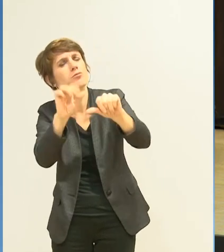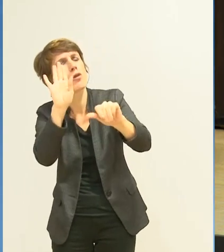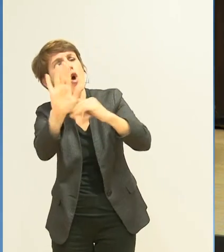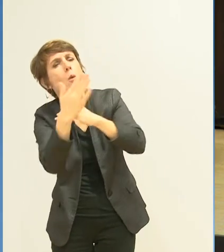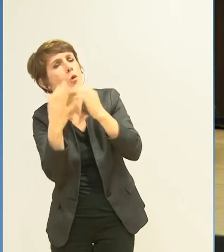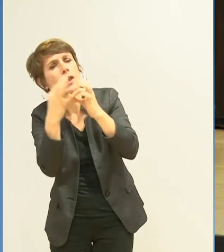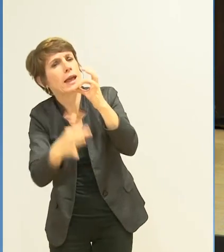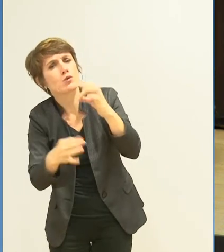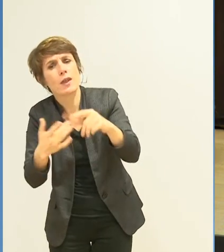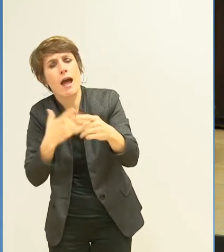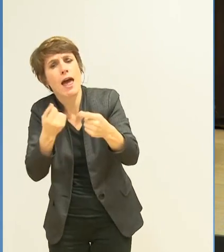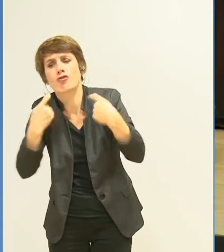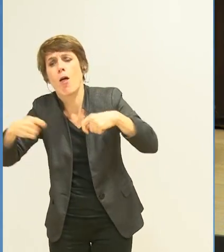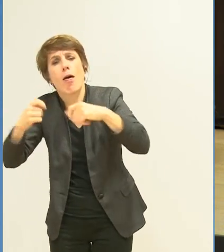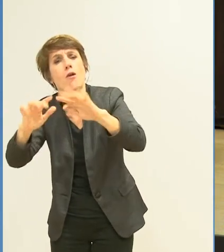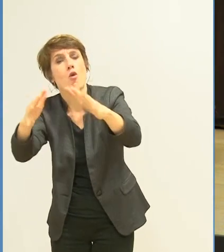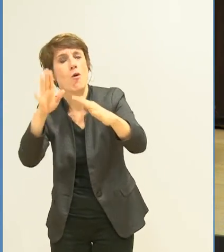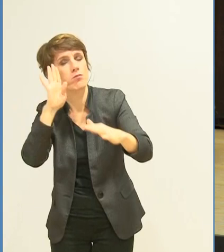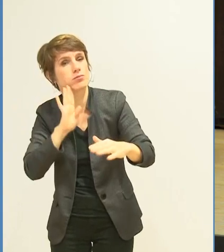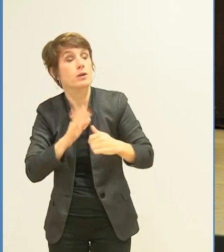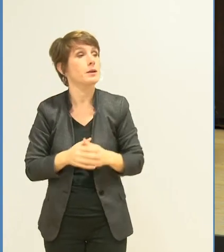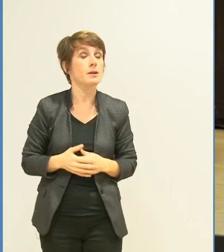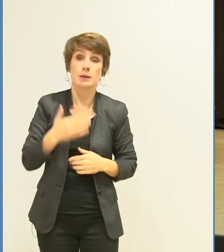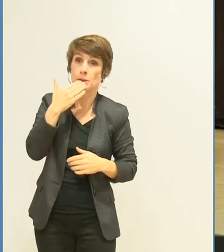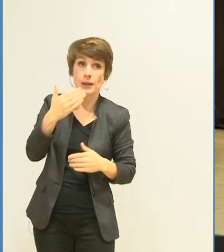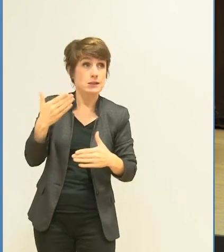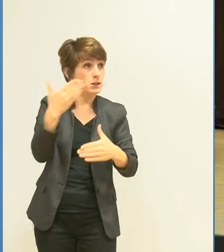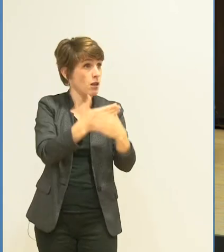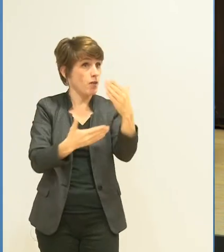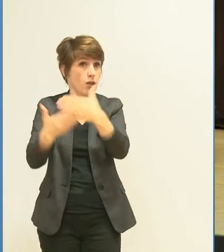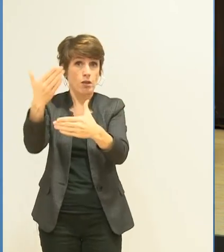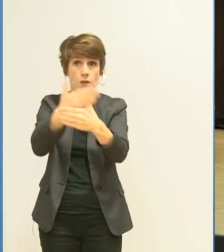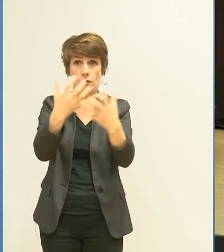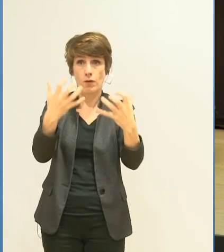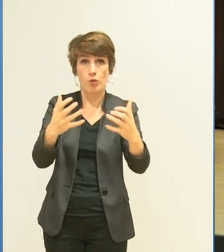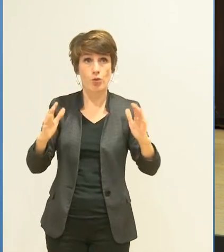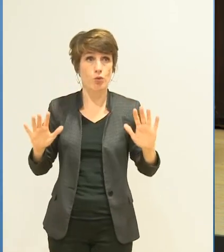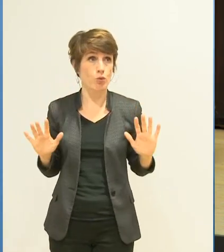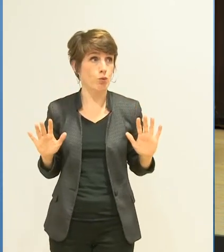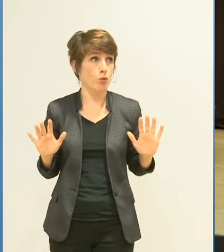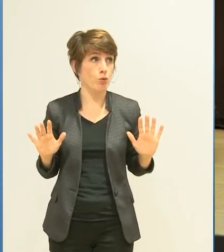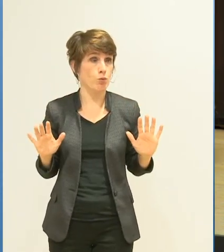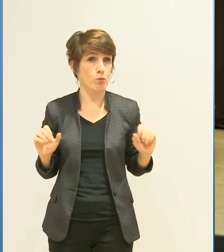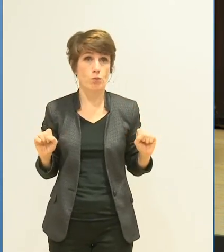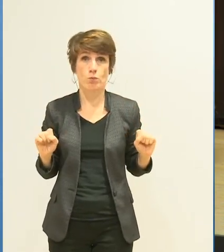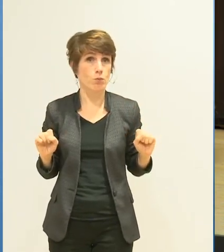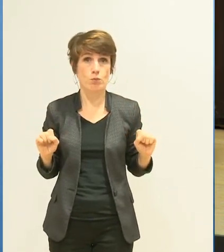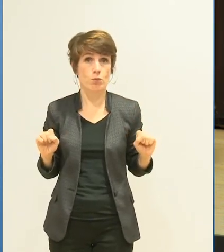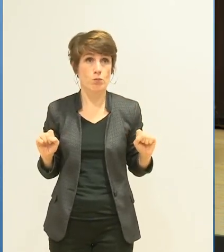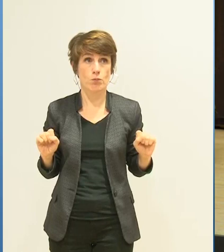merci merci beaucoup y at il des interventions n'ont